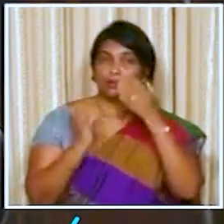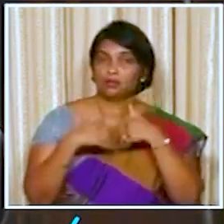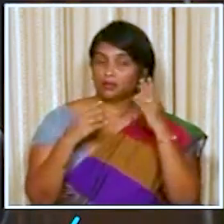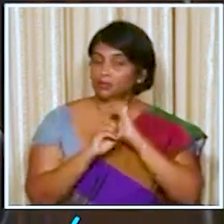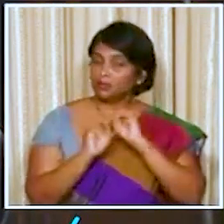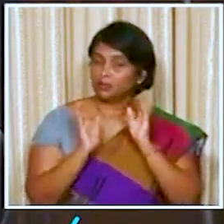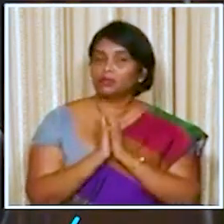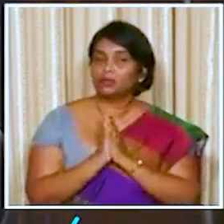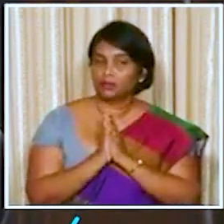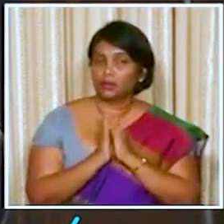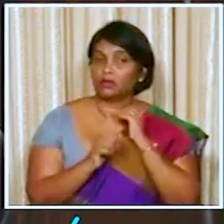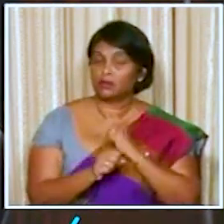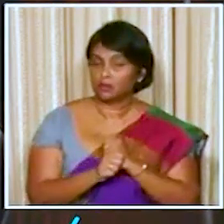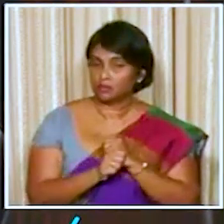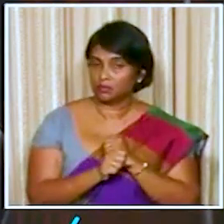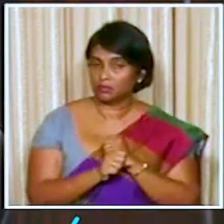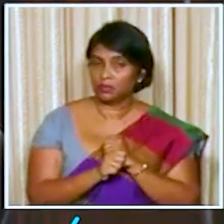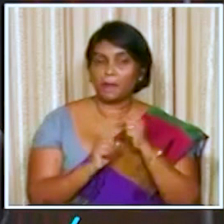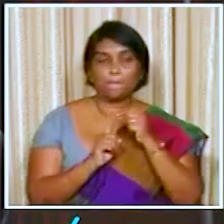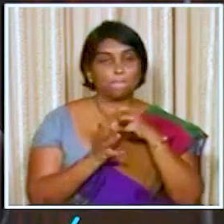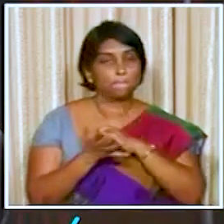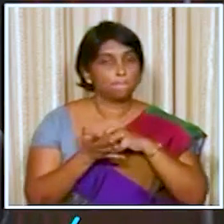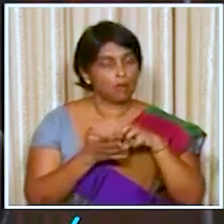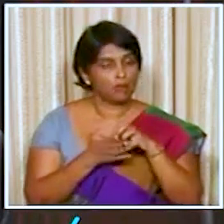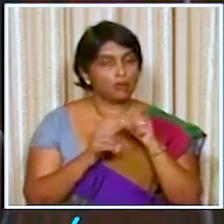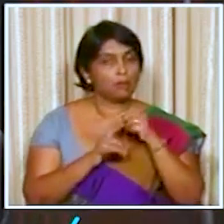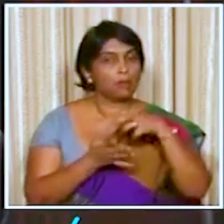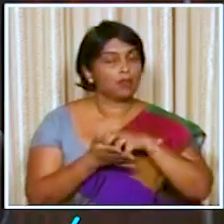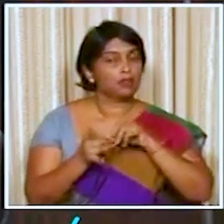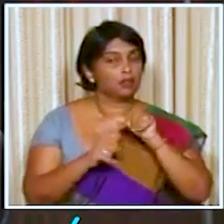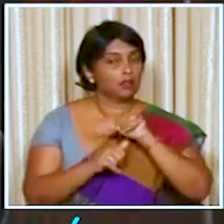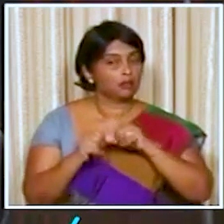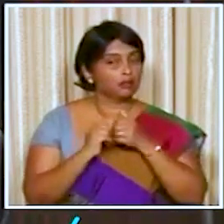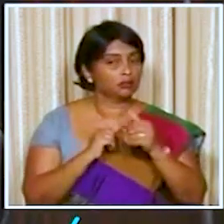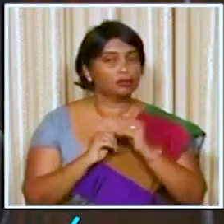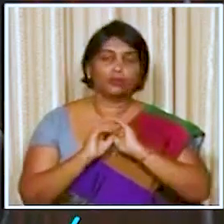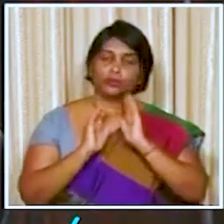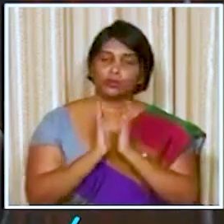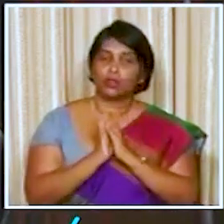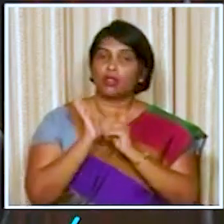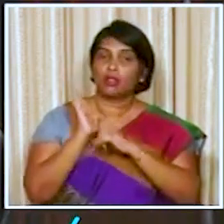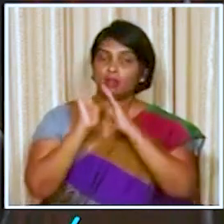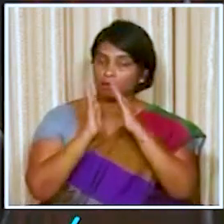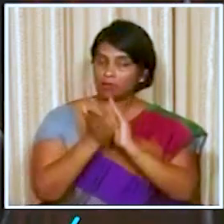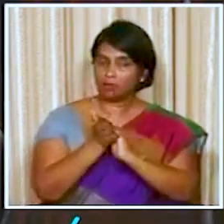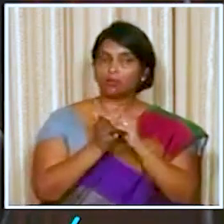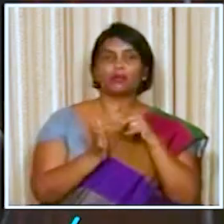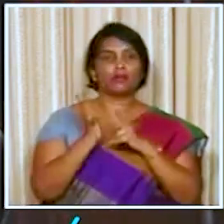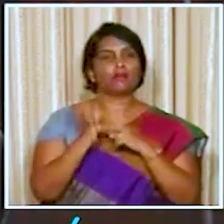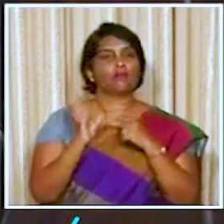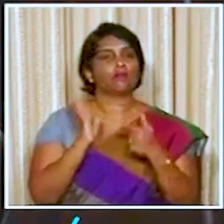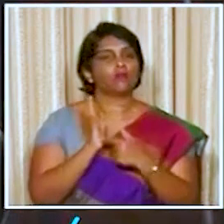ඒ වගේම රජයෙන් පළාත් සභාව වලින් පළාත් ආයතනෙන් පවත්වාගෙන යන සියලුම පුස්තකාල සේවා මේ